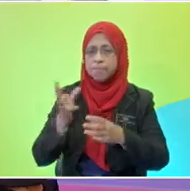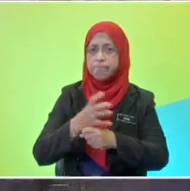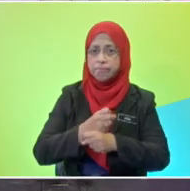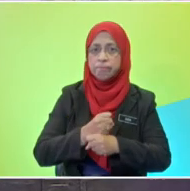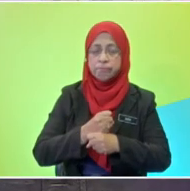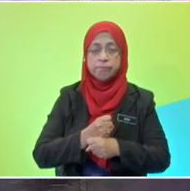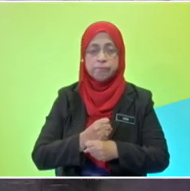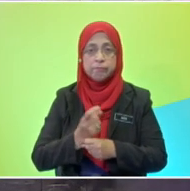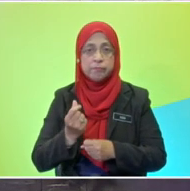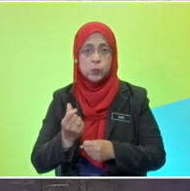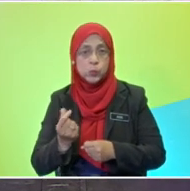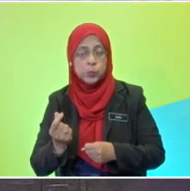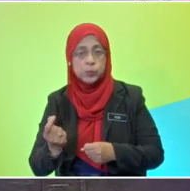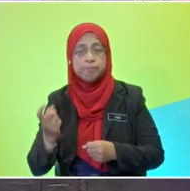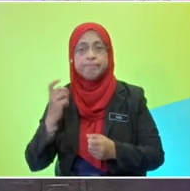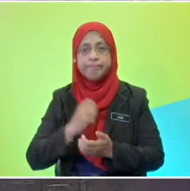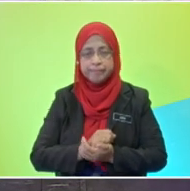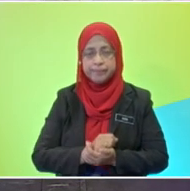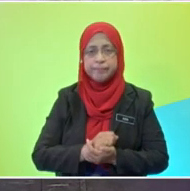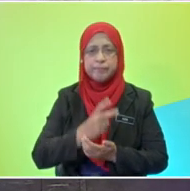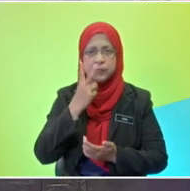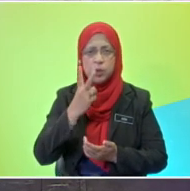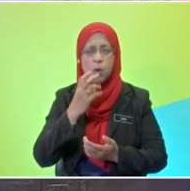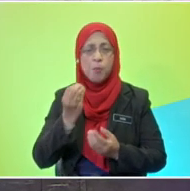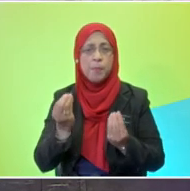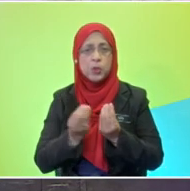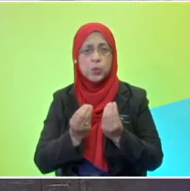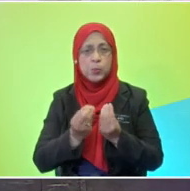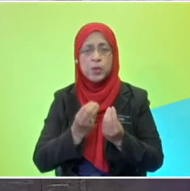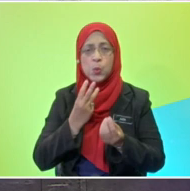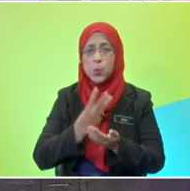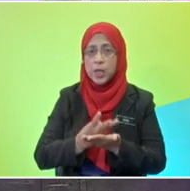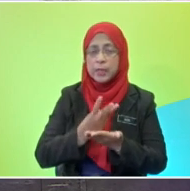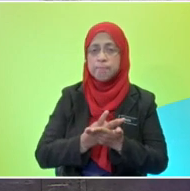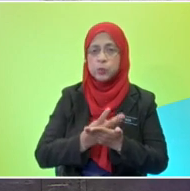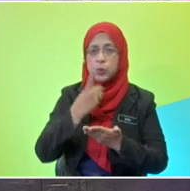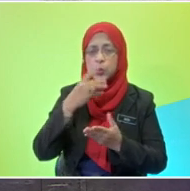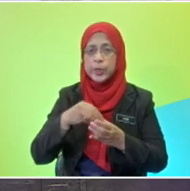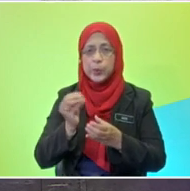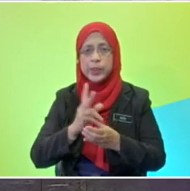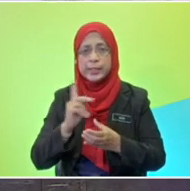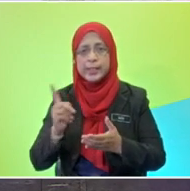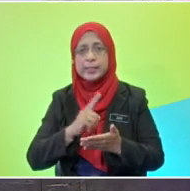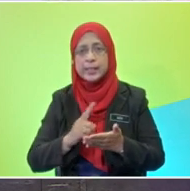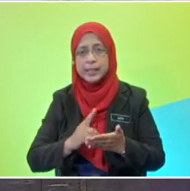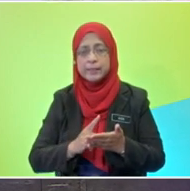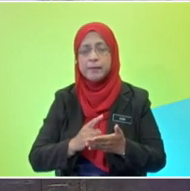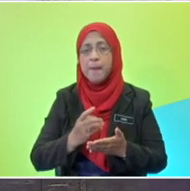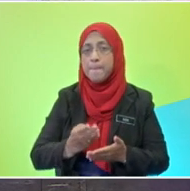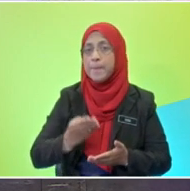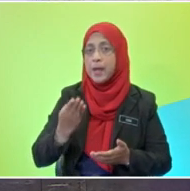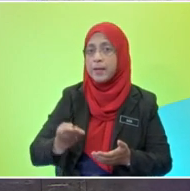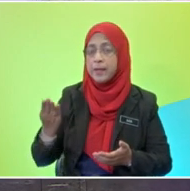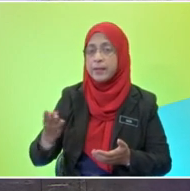sekarang kan kalau kita buat upah peringatan maka dia juga kena zakat Jangan dianggap hanya barengan ataupun